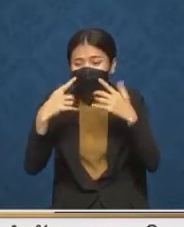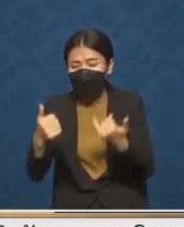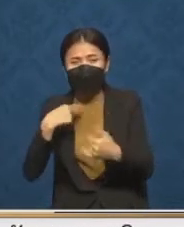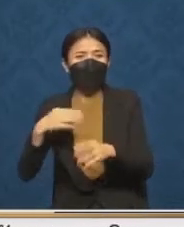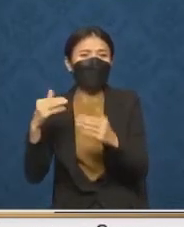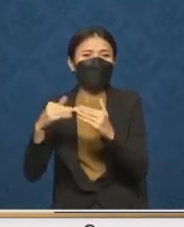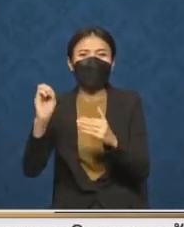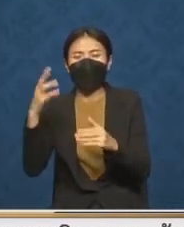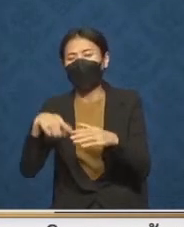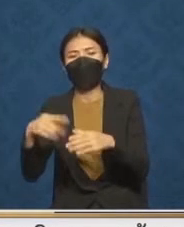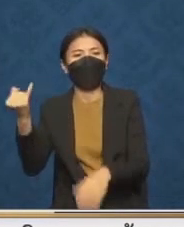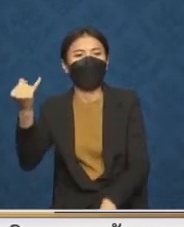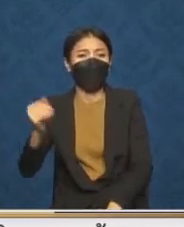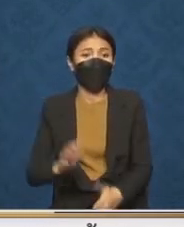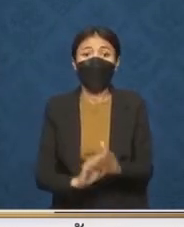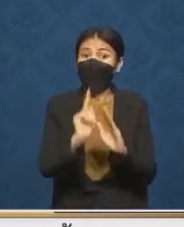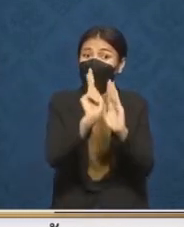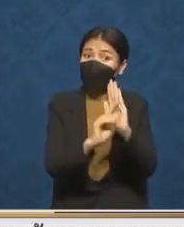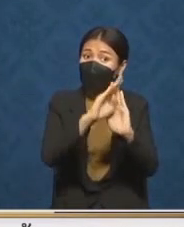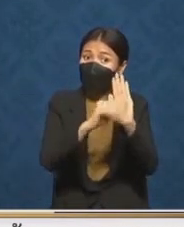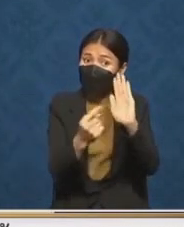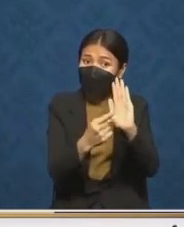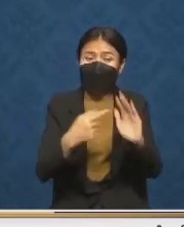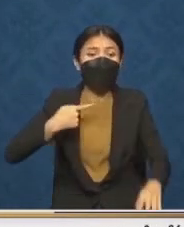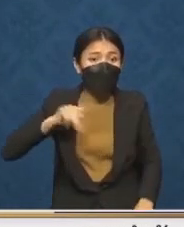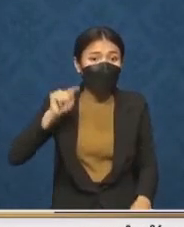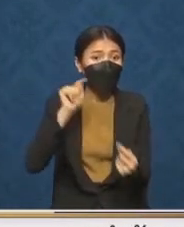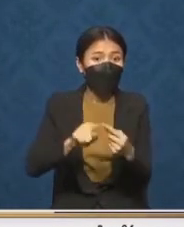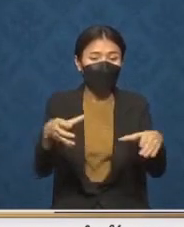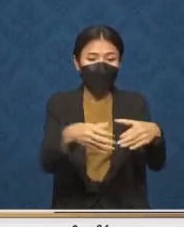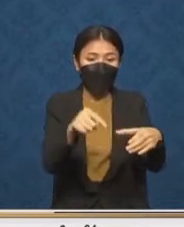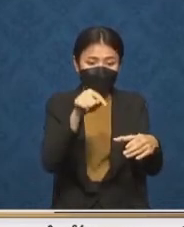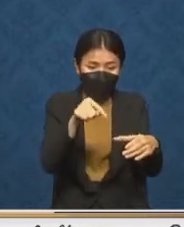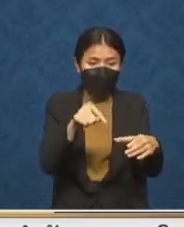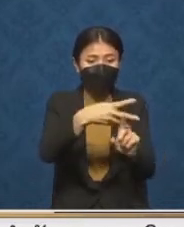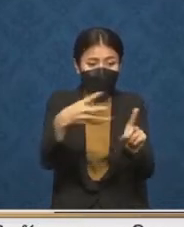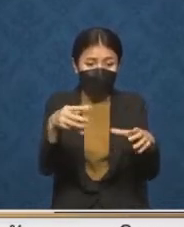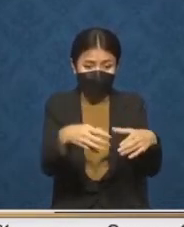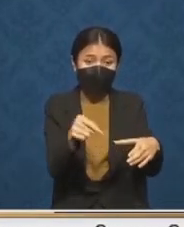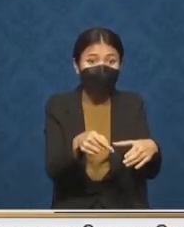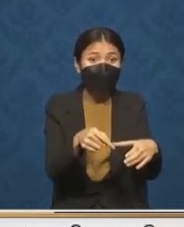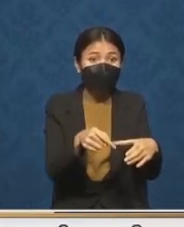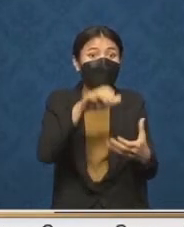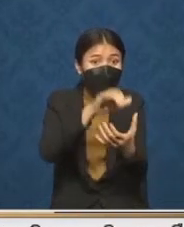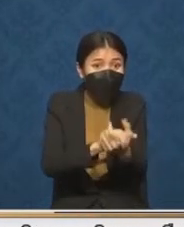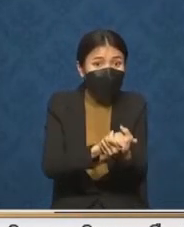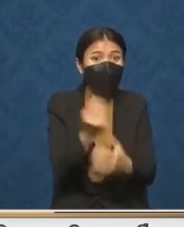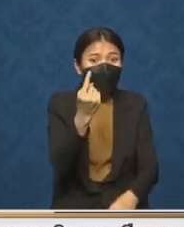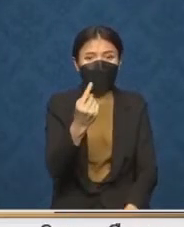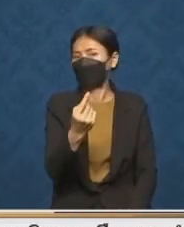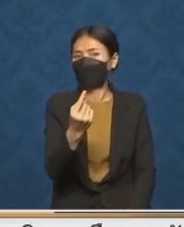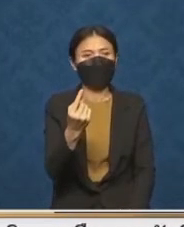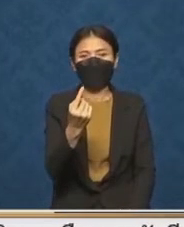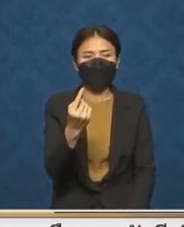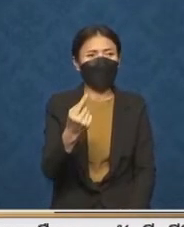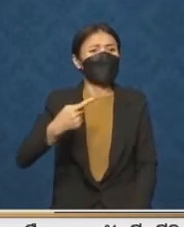กฎหมายฉบับนี้อาจเป็นประโยชน์เพียงแค่คนที่มีความหลากหลายทางเพศได้สมรสกันเท่านั้นไม่ได้สร้างประ